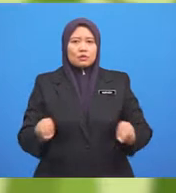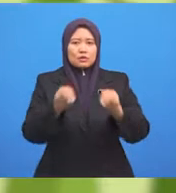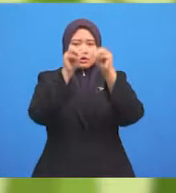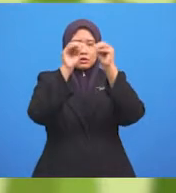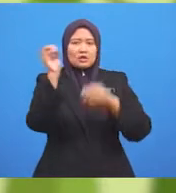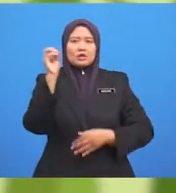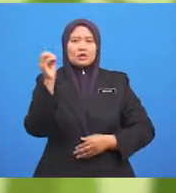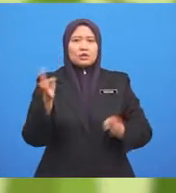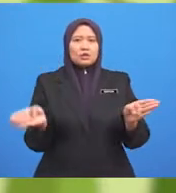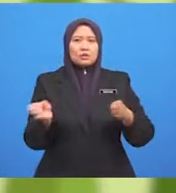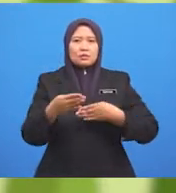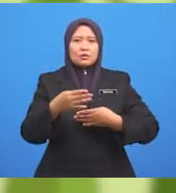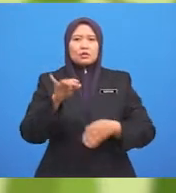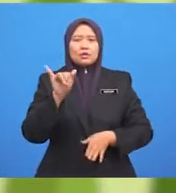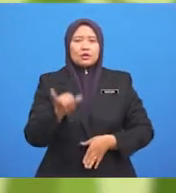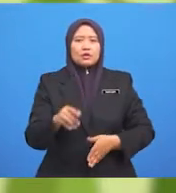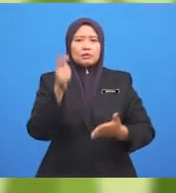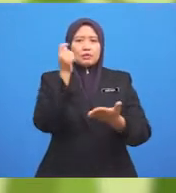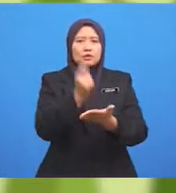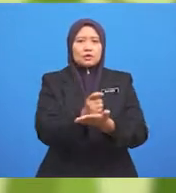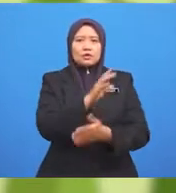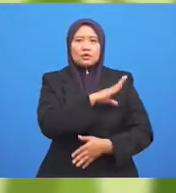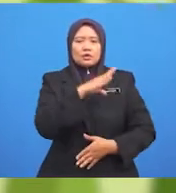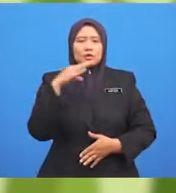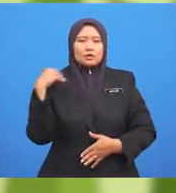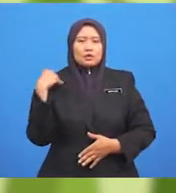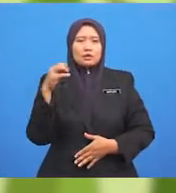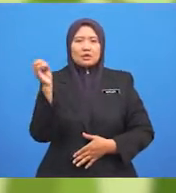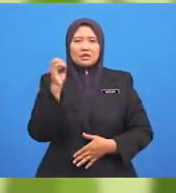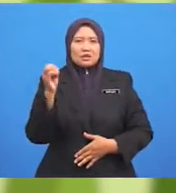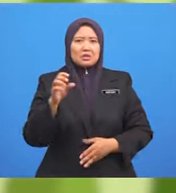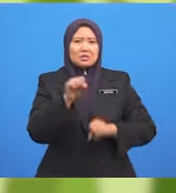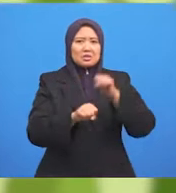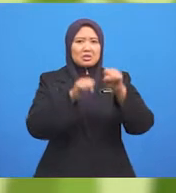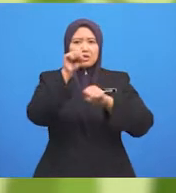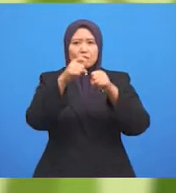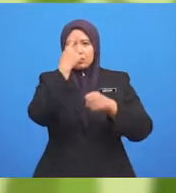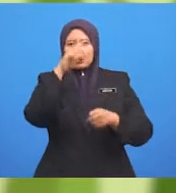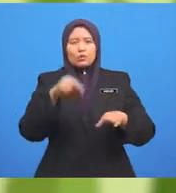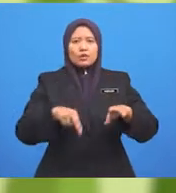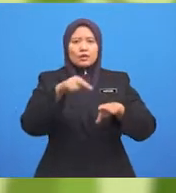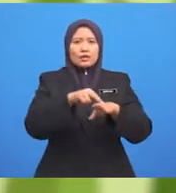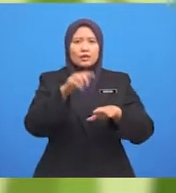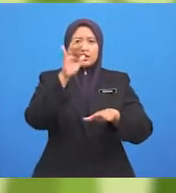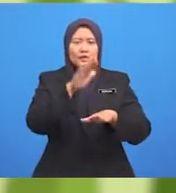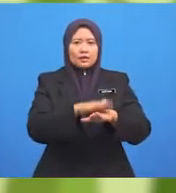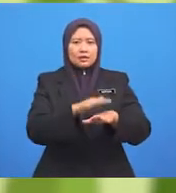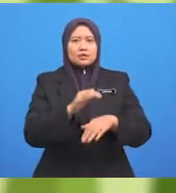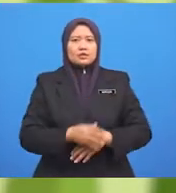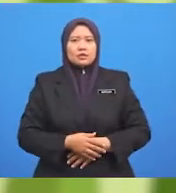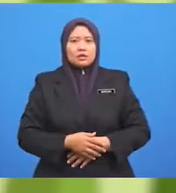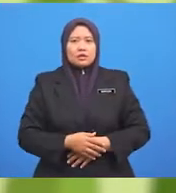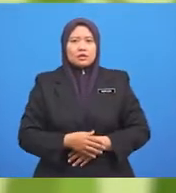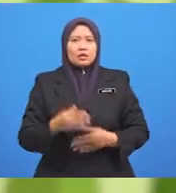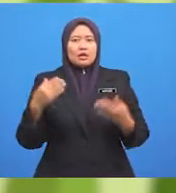tiada bertangga untuk naik ke atas. Akhir sekali, terdapat mata-mata yang menjaga